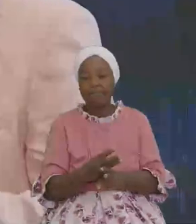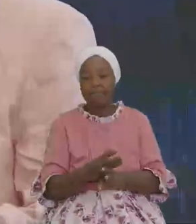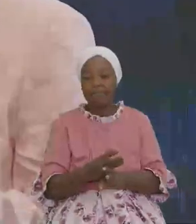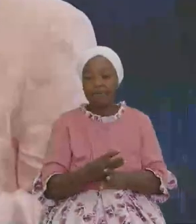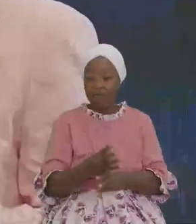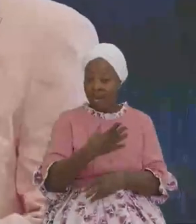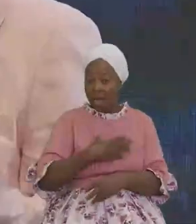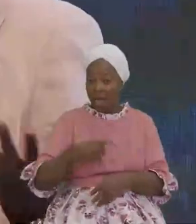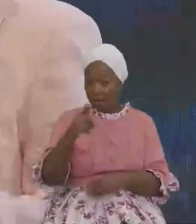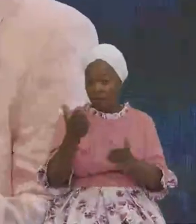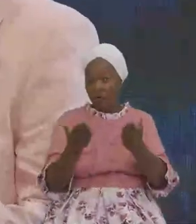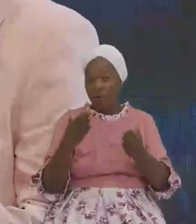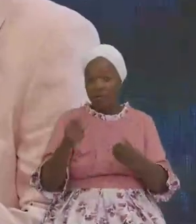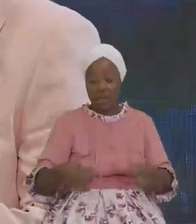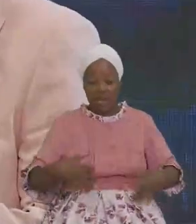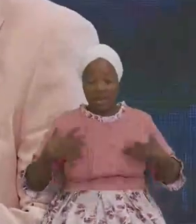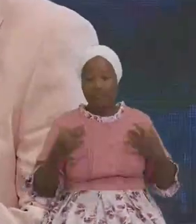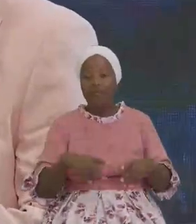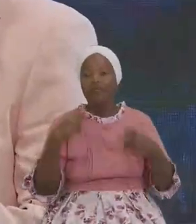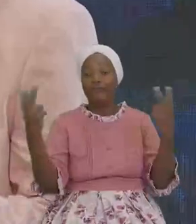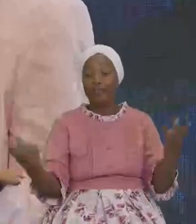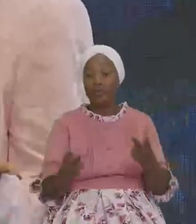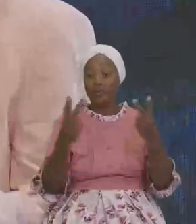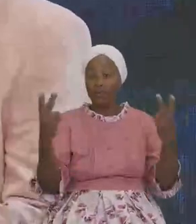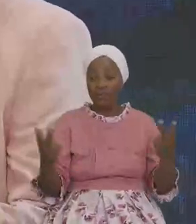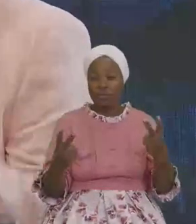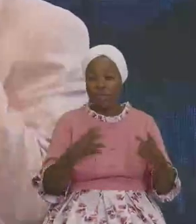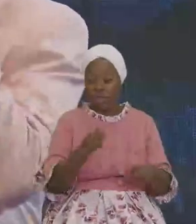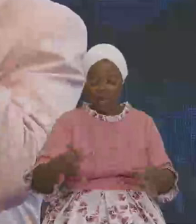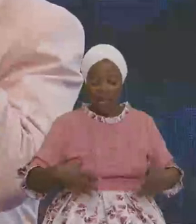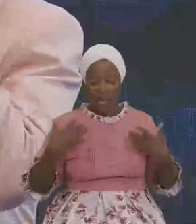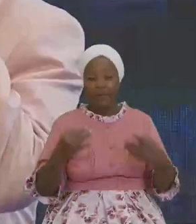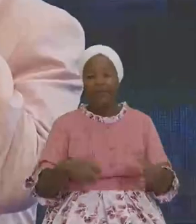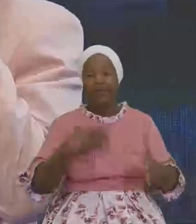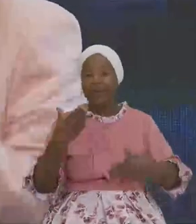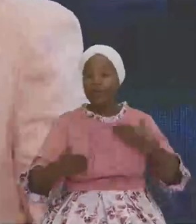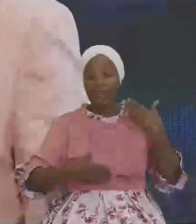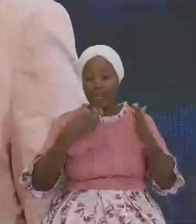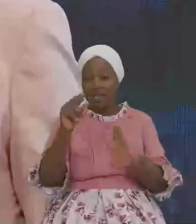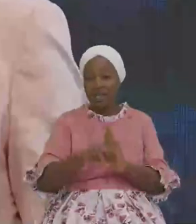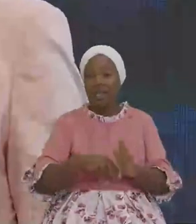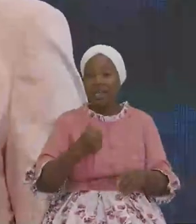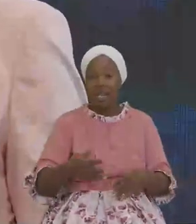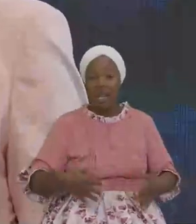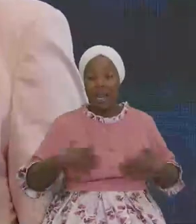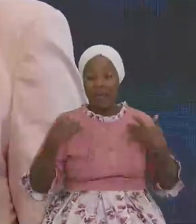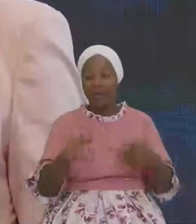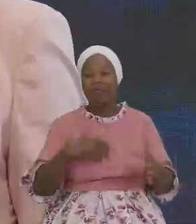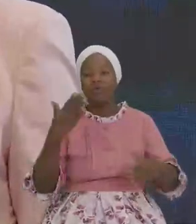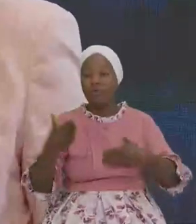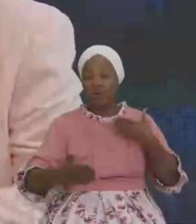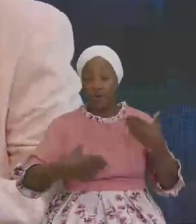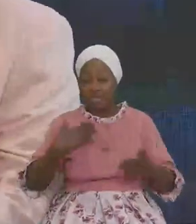N'importe où vous allez dans le monde et vous voulez la vie de victoire, la vie de